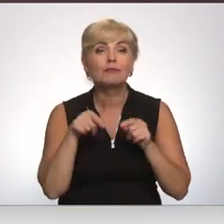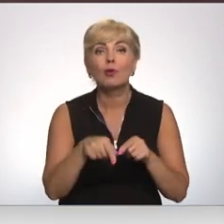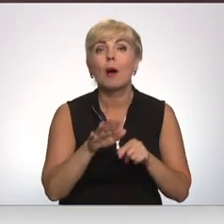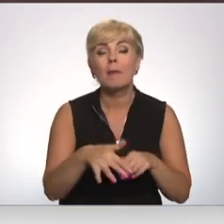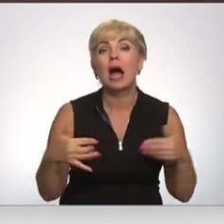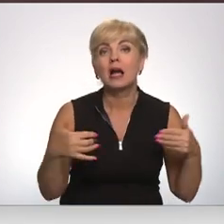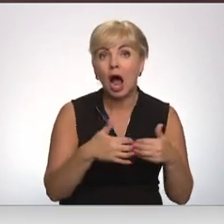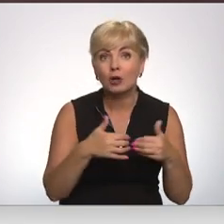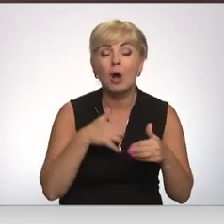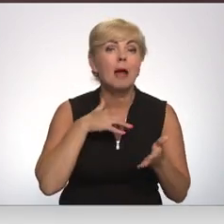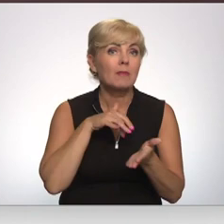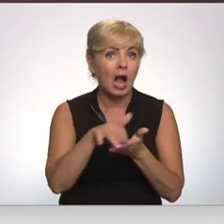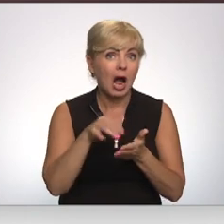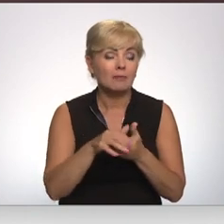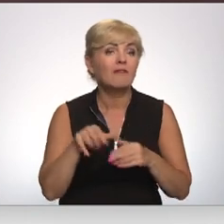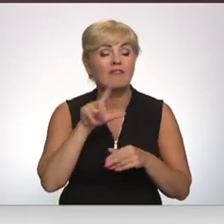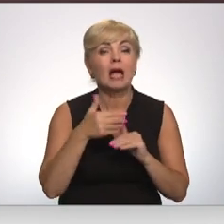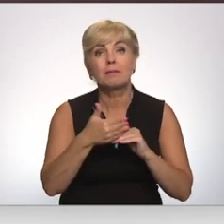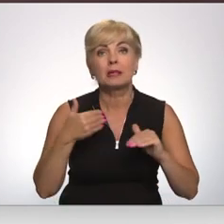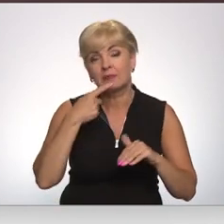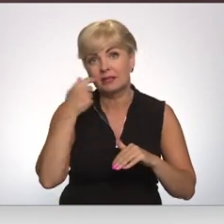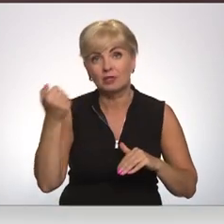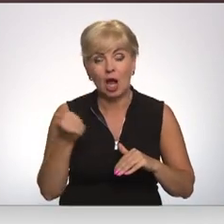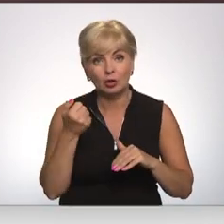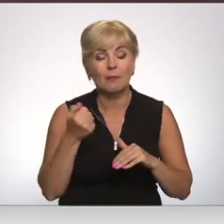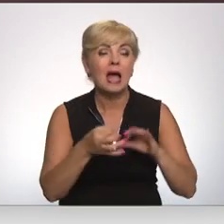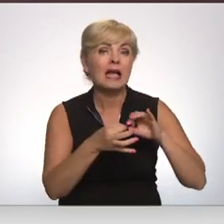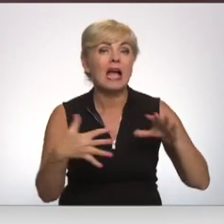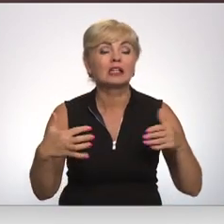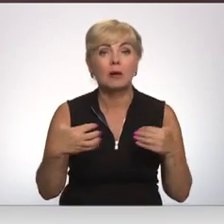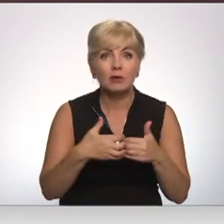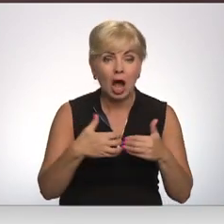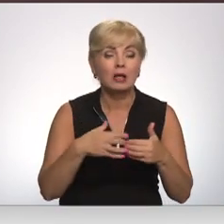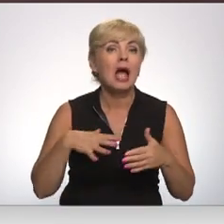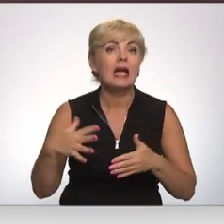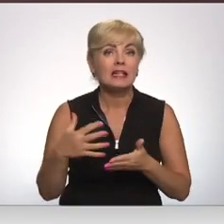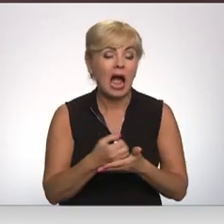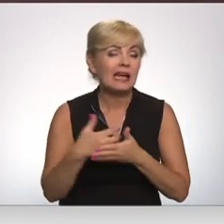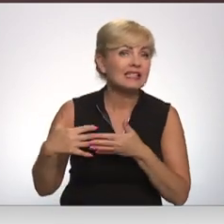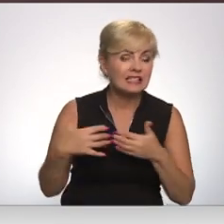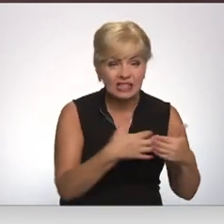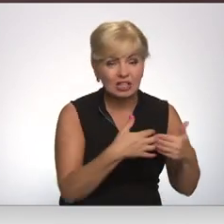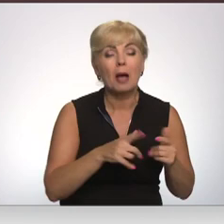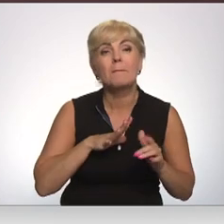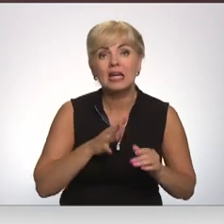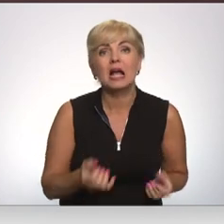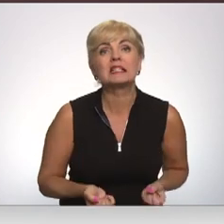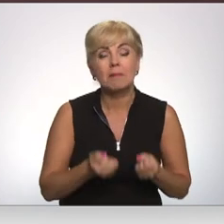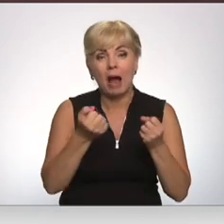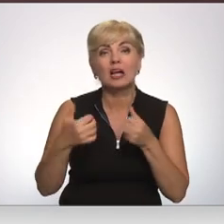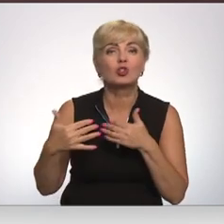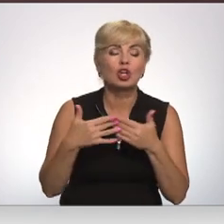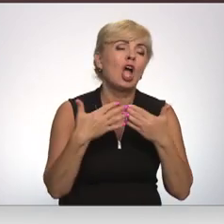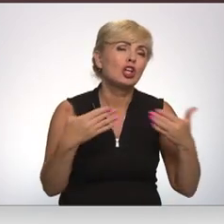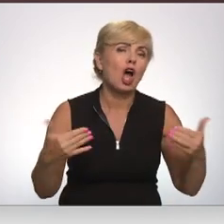karu, kur mēs gājām pirms vairāk kā 100 gadiem ar mūsu neatkarības karu. Ja, kad mums bija jāizcīna tas, ja, smagas cīņas, ja,